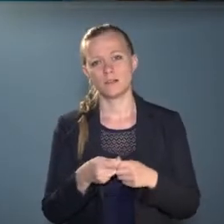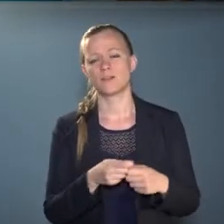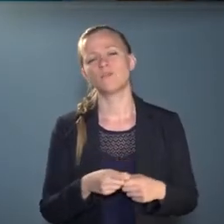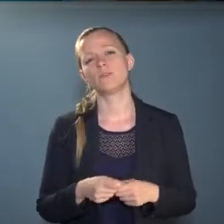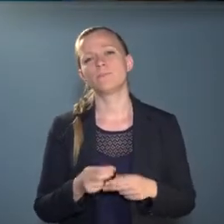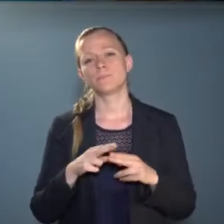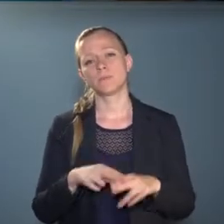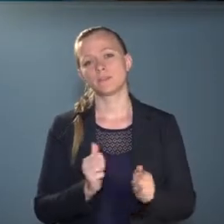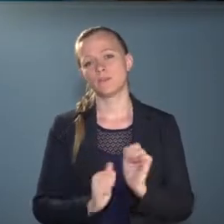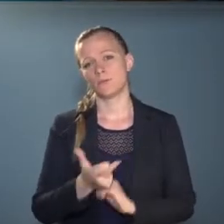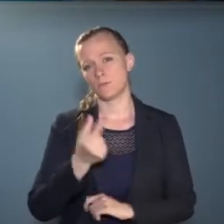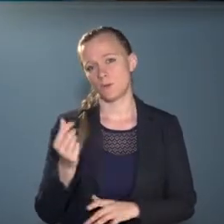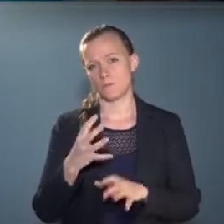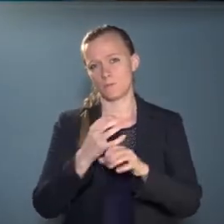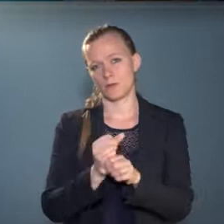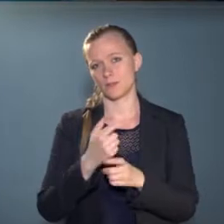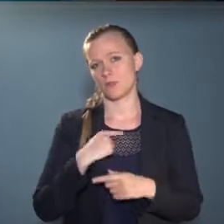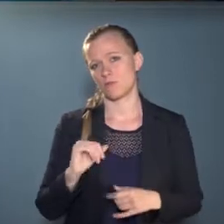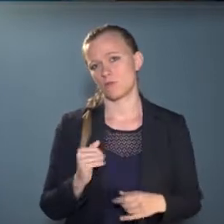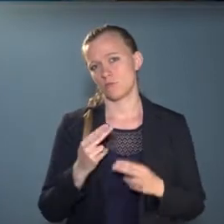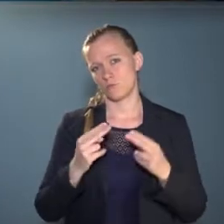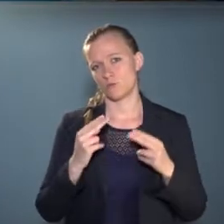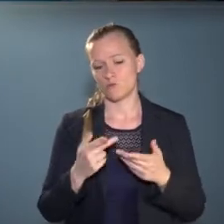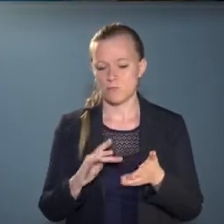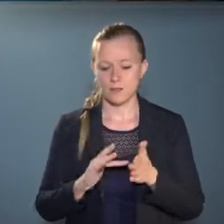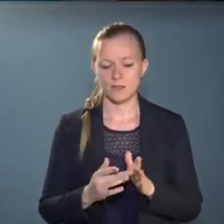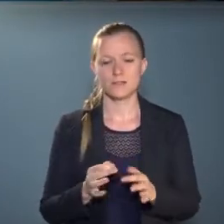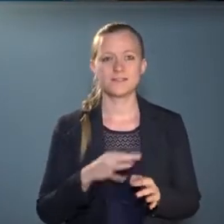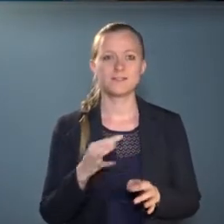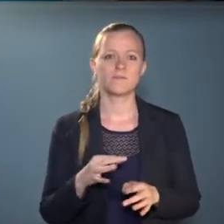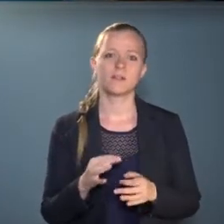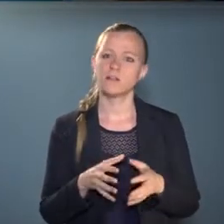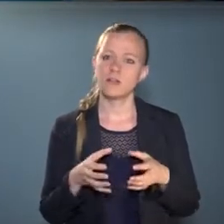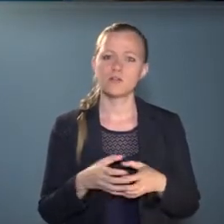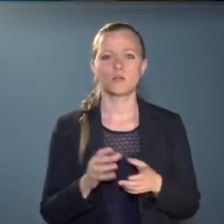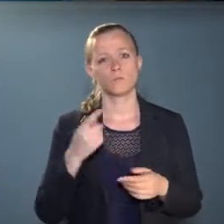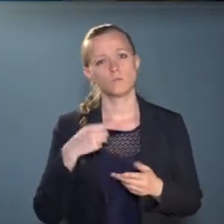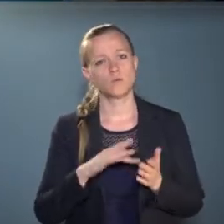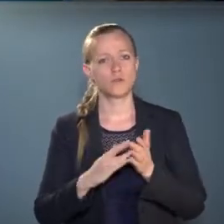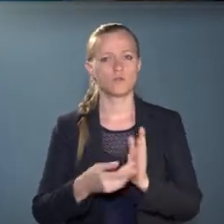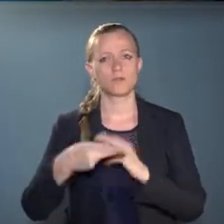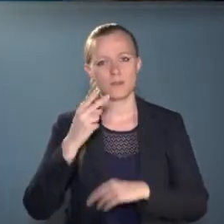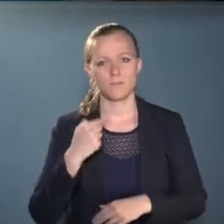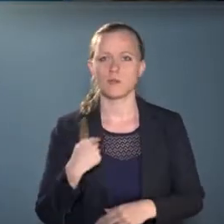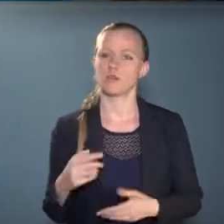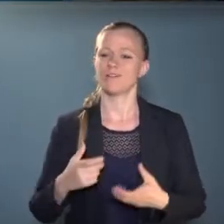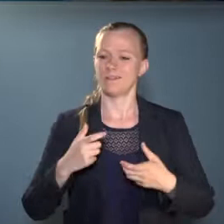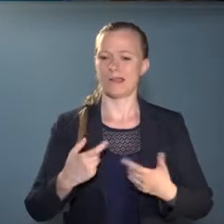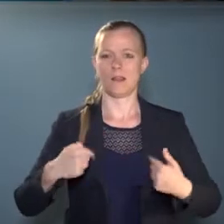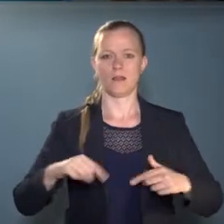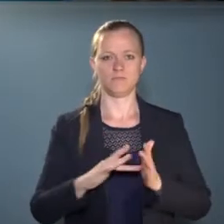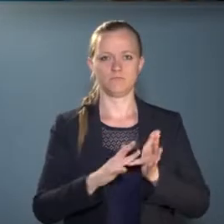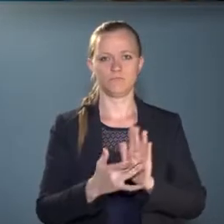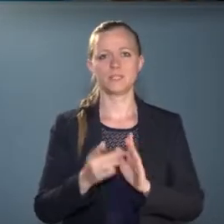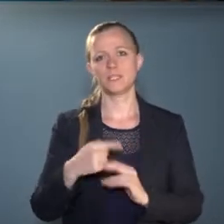napok megtartását, hiszen számunkra is fontos, hogy megjelenjünk a civil társadalomban, megmutassuk a képességeinket, jelen legyünk,